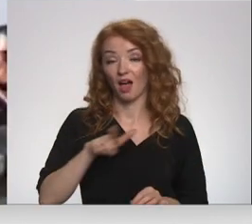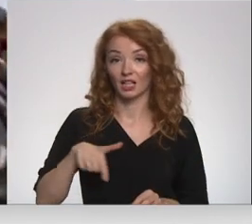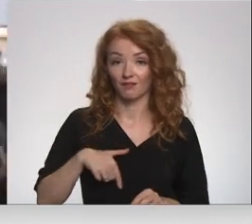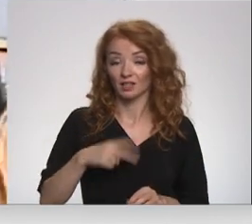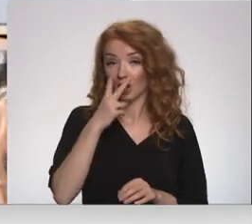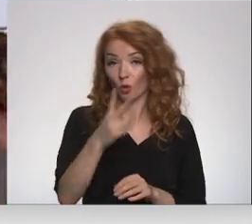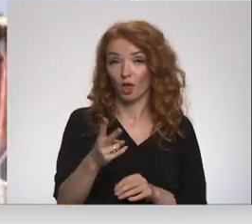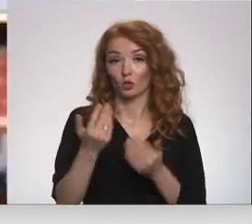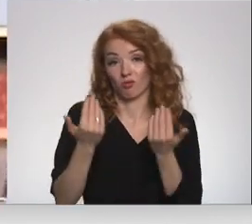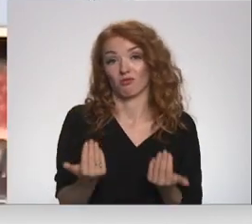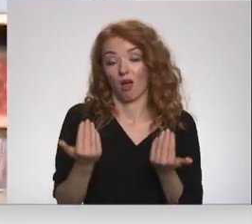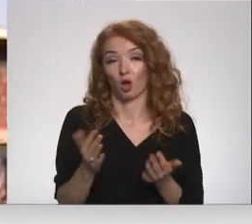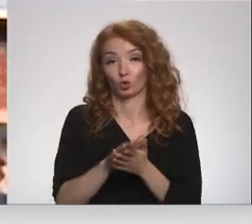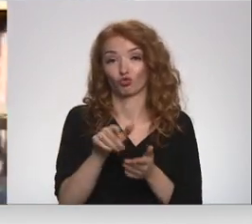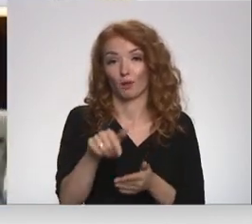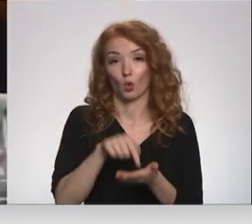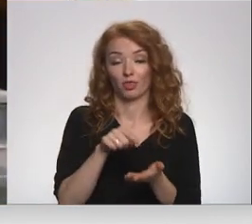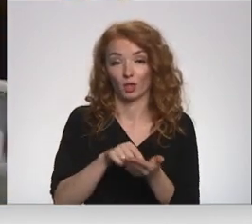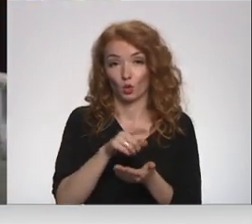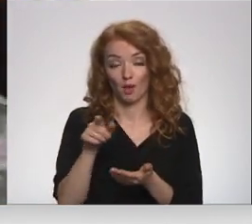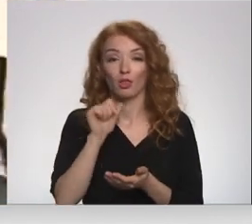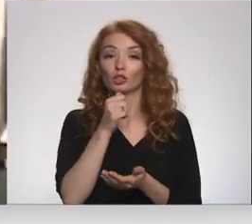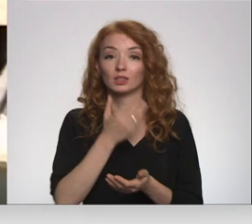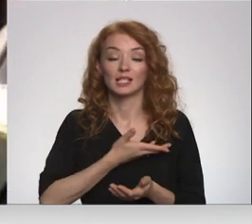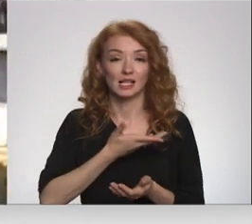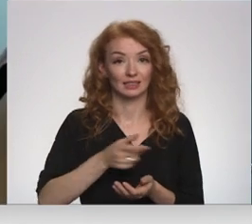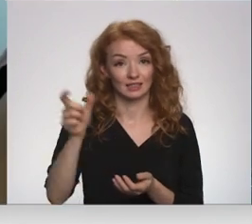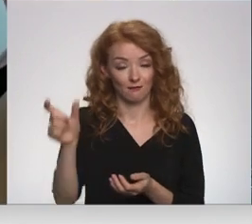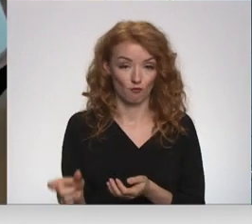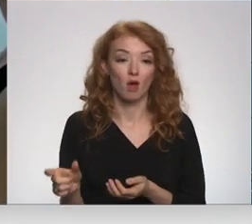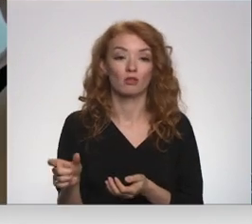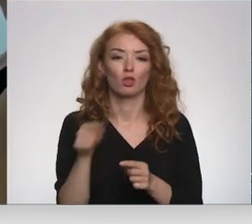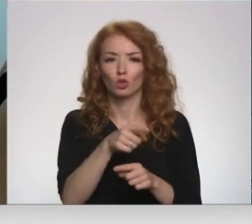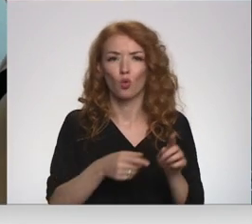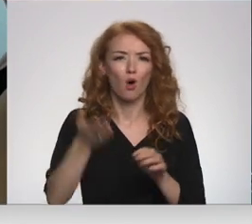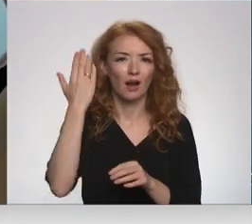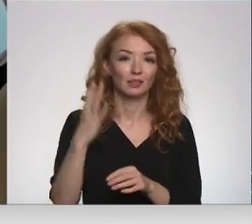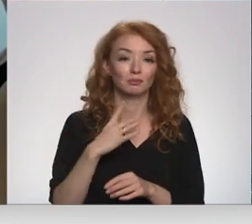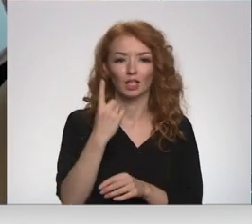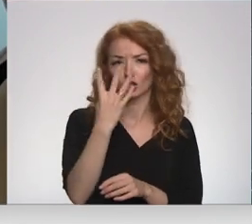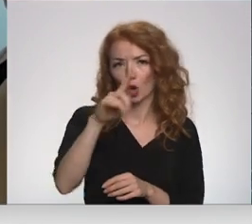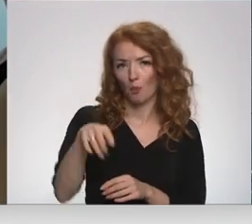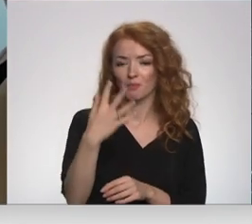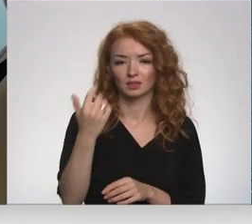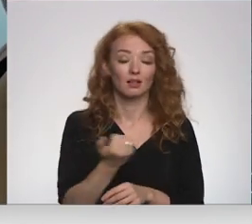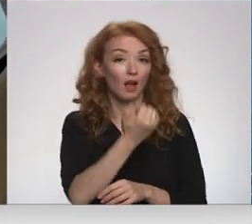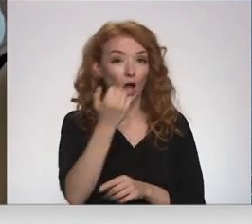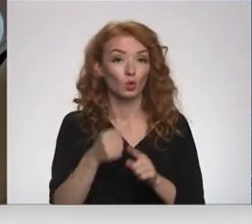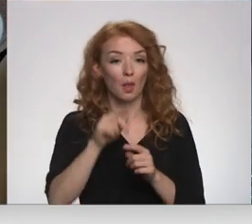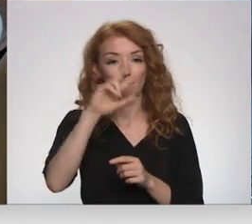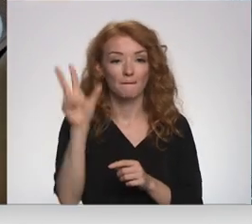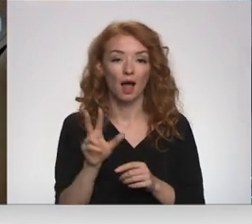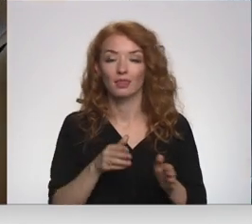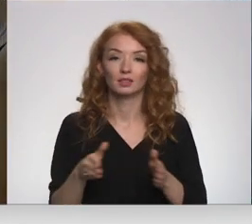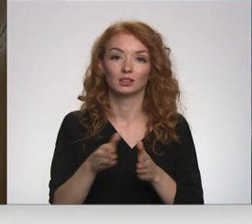vēstures notikumiem šodienas notikuma kontekstā, Ikšķils iedzīvotāja Anete Luca, kurai tolaik bija vien 4,5 gadi un Baltijas ceļā pie